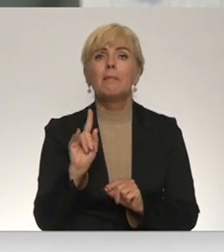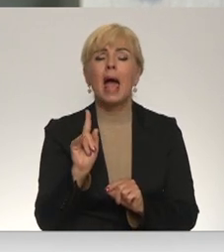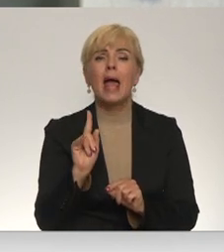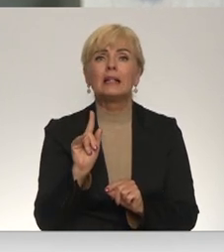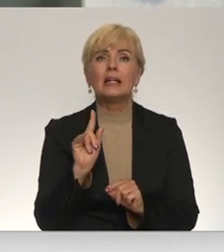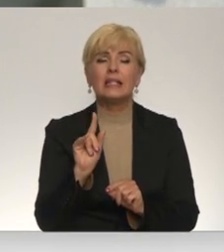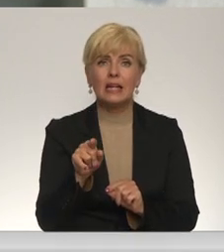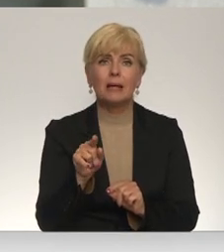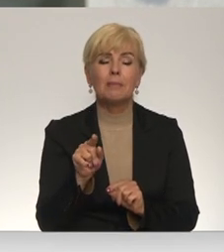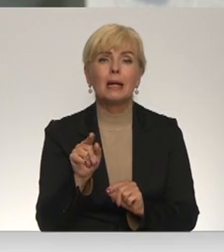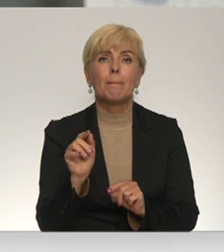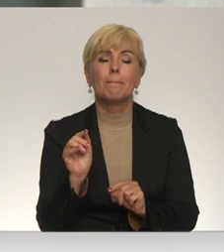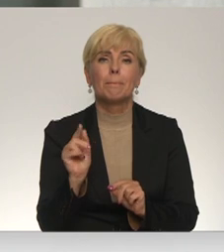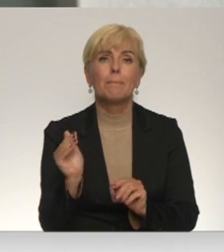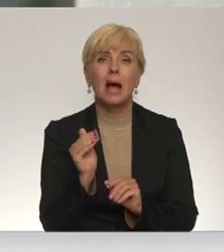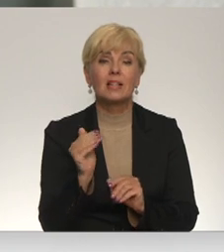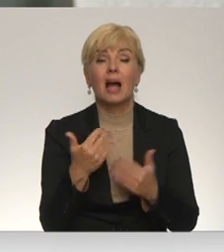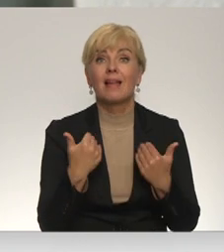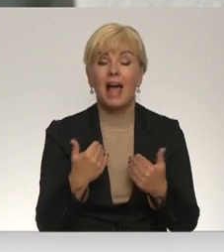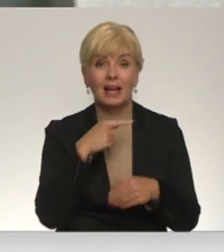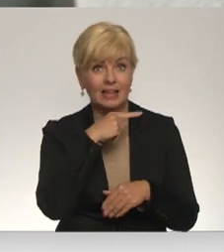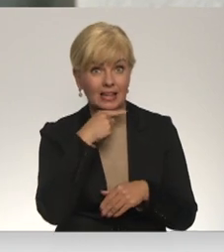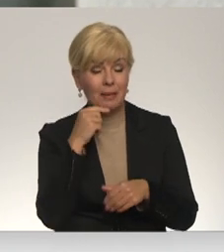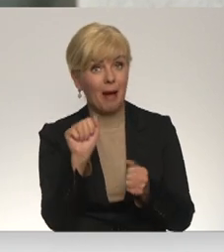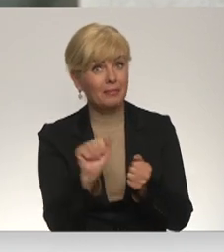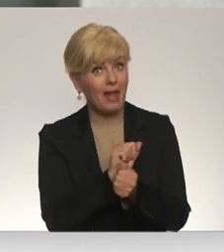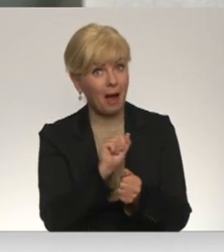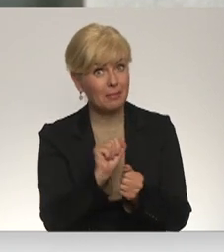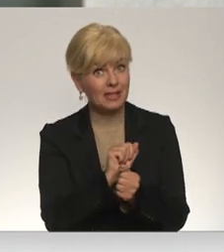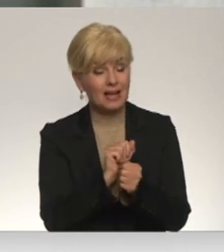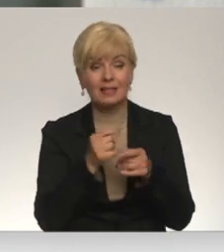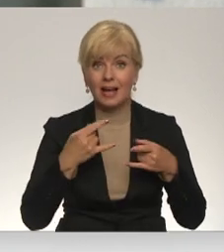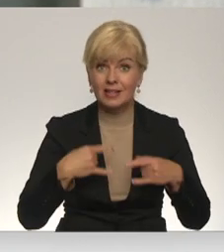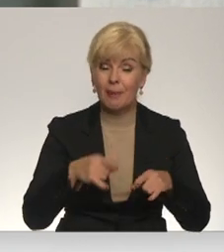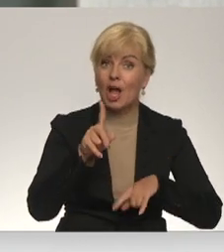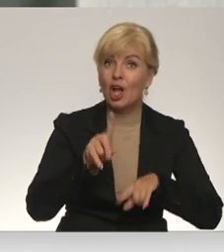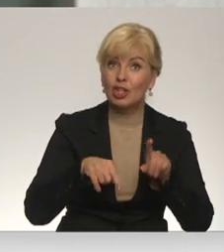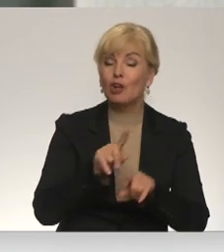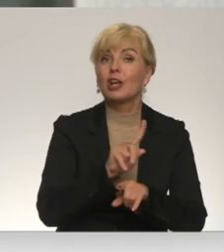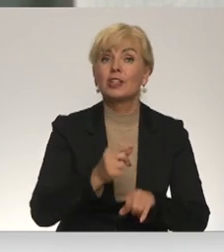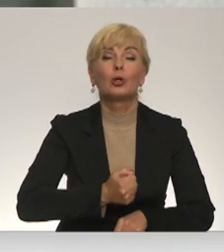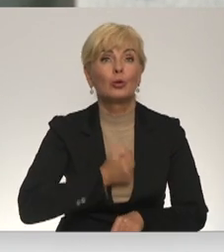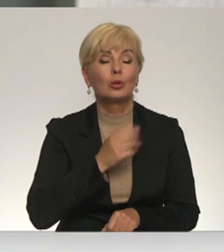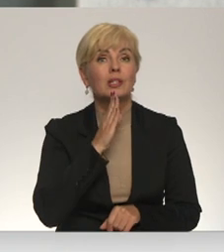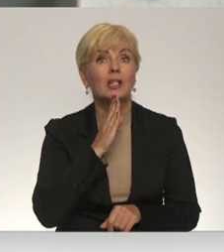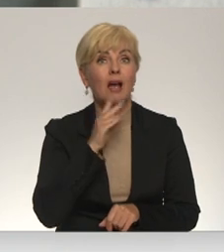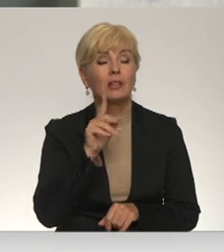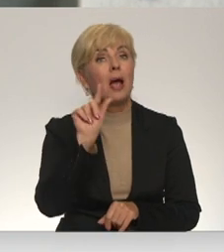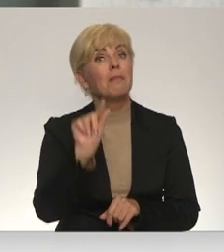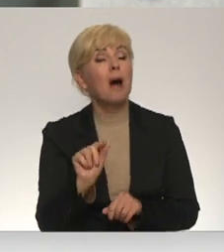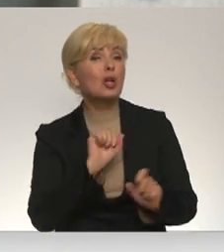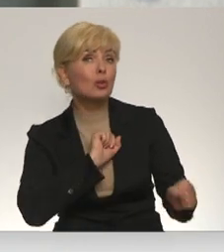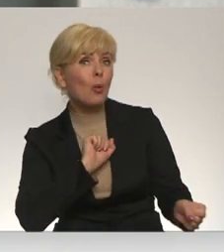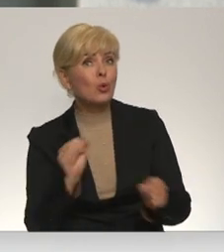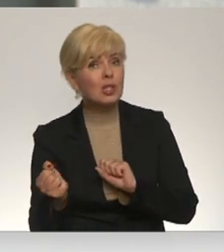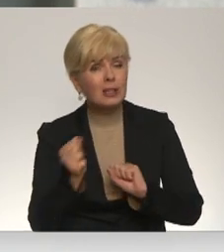Tad šobrīd, protams, kad pat tad, kad mēs gribam tās dabiskās dzemdības reizēm, tas ir grūti, jo sieviete ir maz kustējusies, viņa